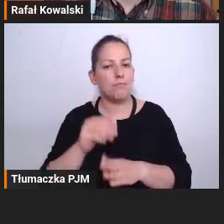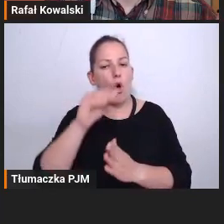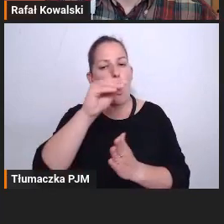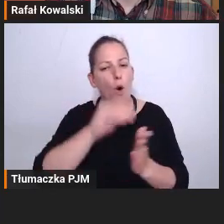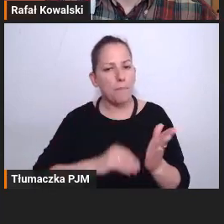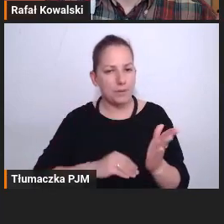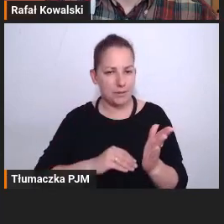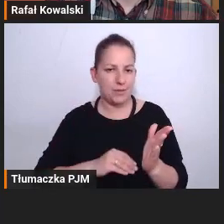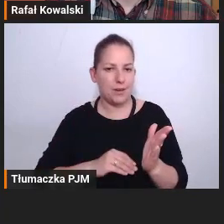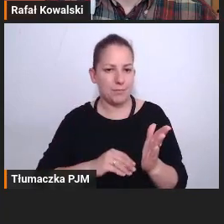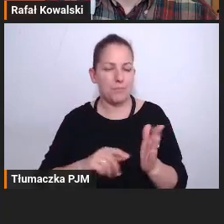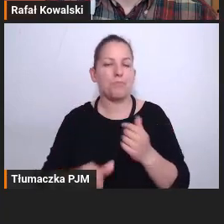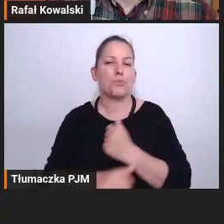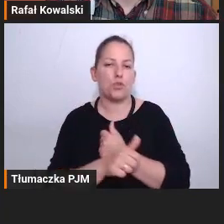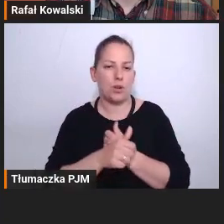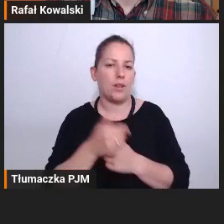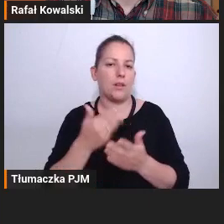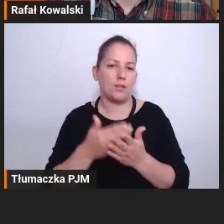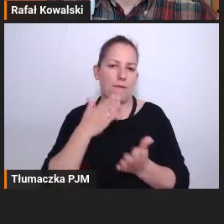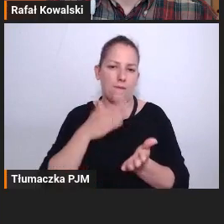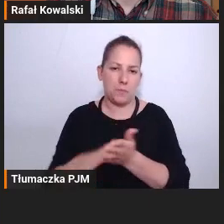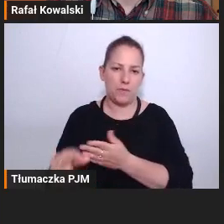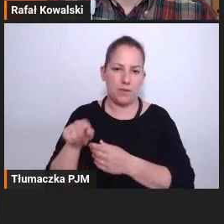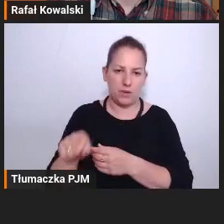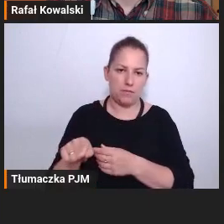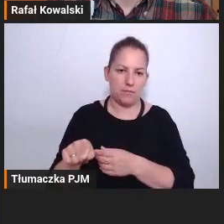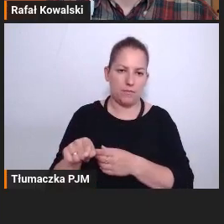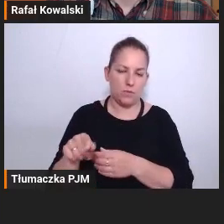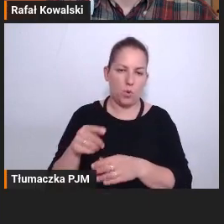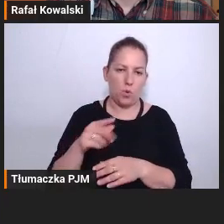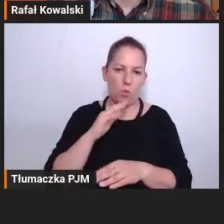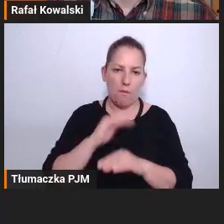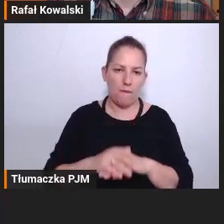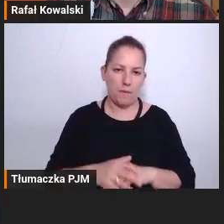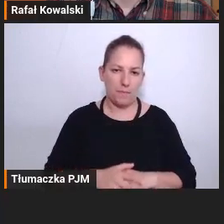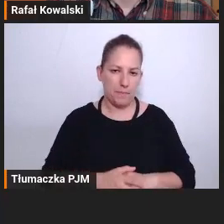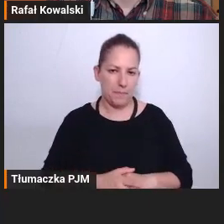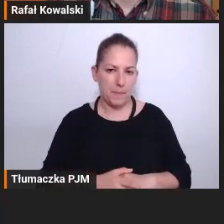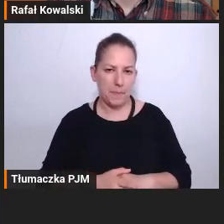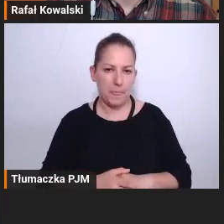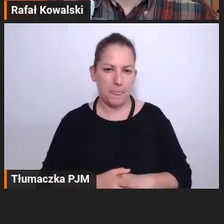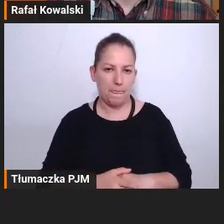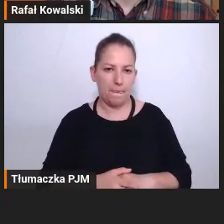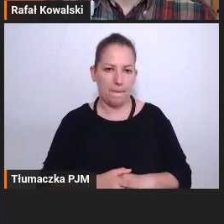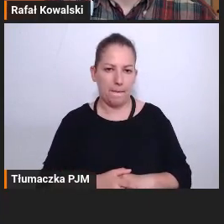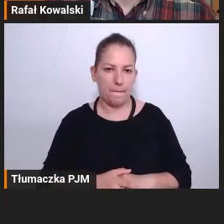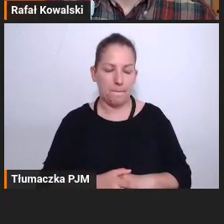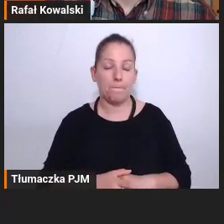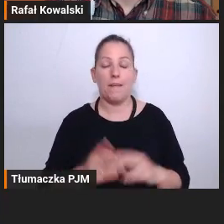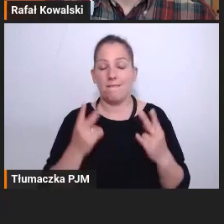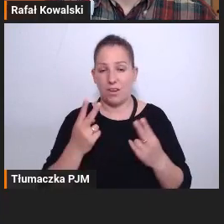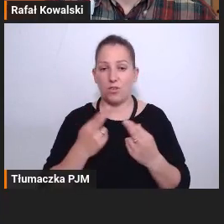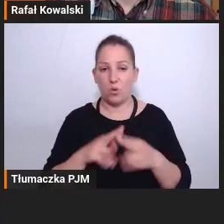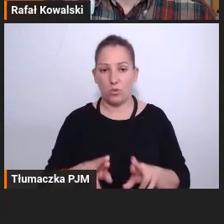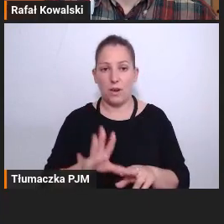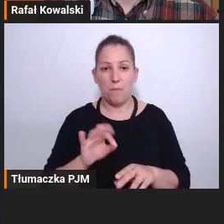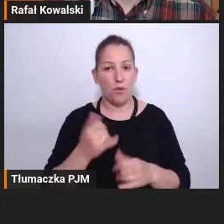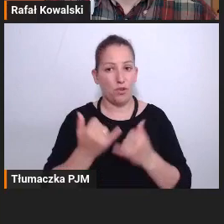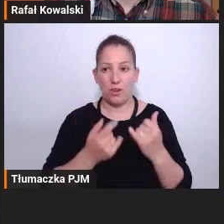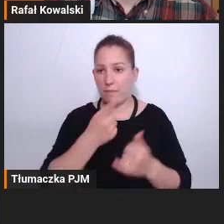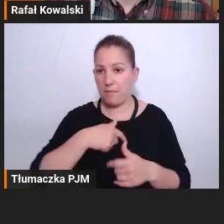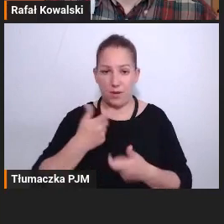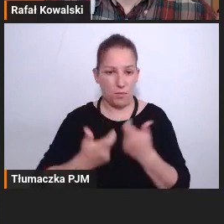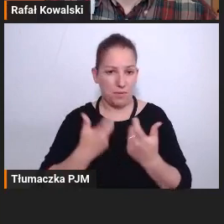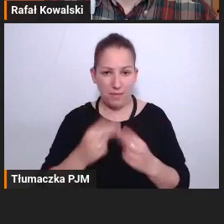opisać przyczynę wypowiedzenia tej umowy. I to jest dość istotna różnica, bo jeżeli my tego nie zrobimy, no to